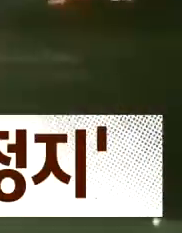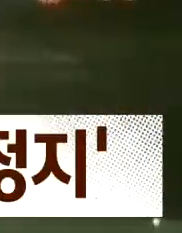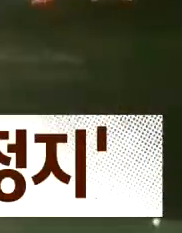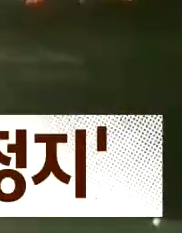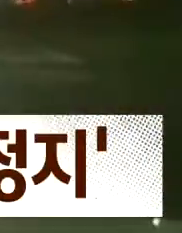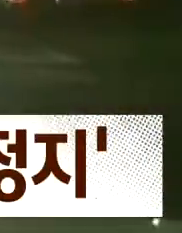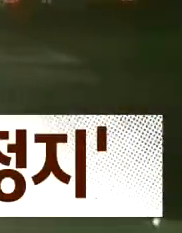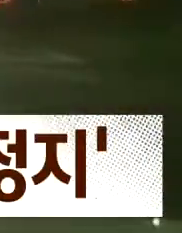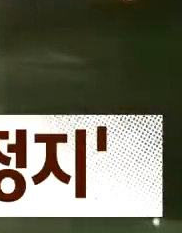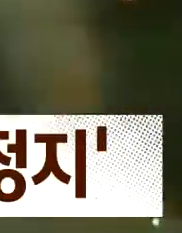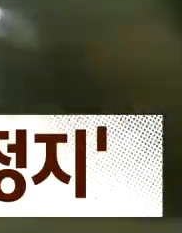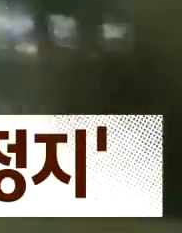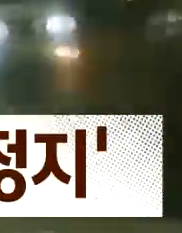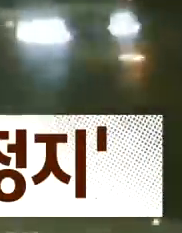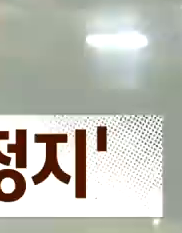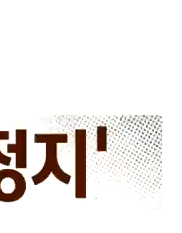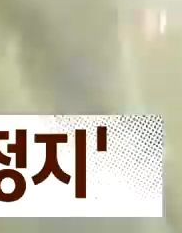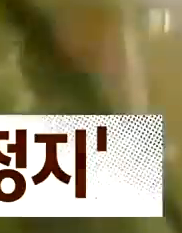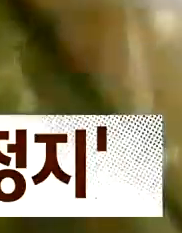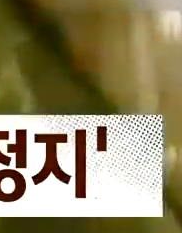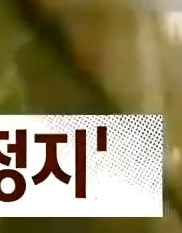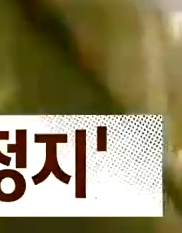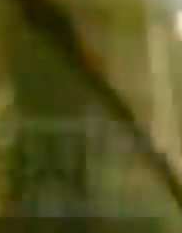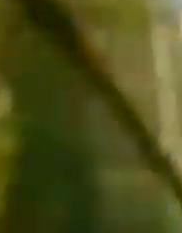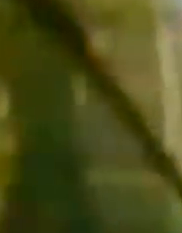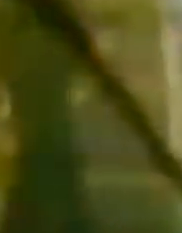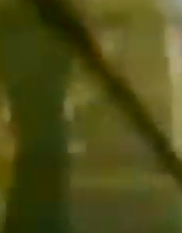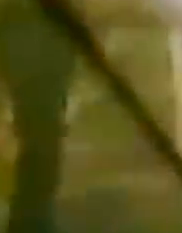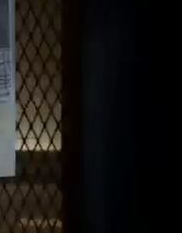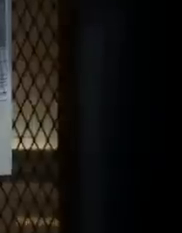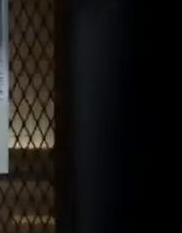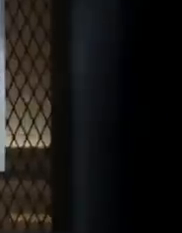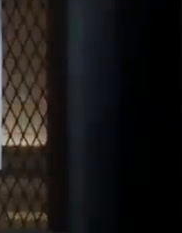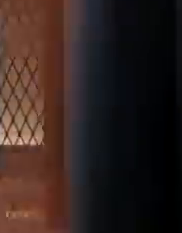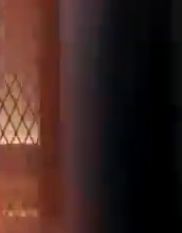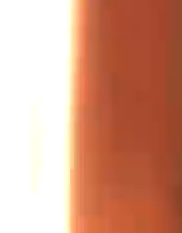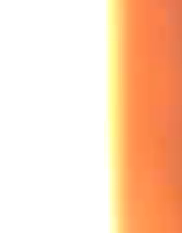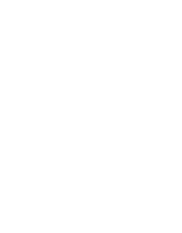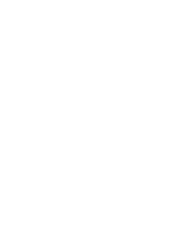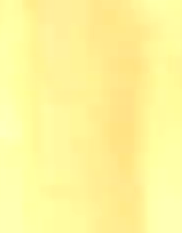택시기사는 닷새 동안 혼수상대에 빠져 있다가 간신히 깨어났습니다